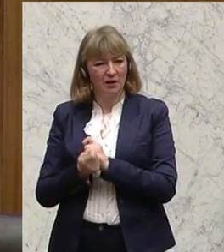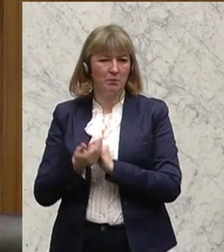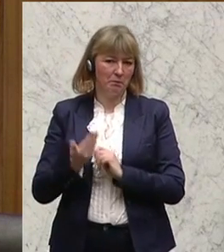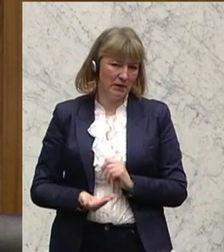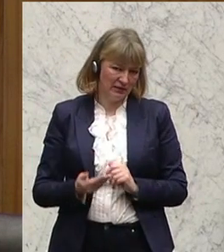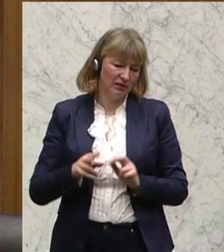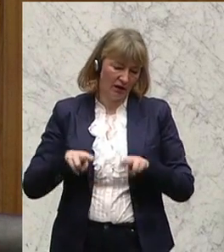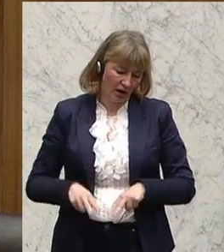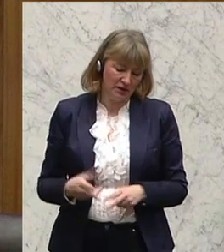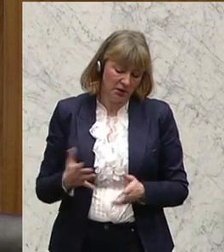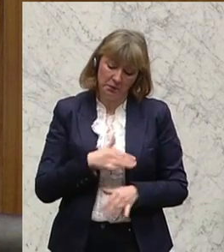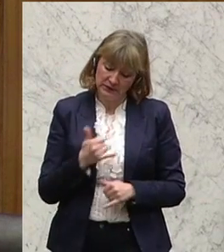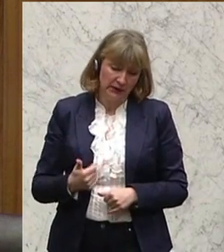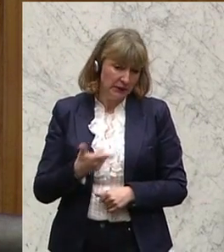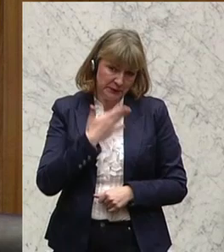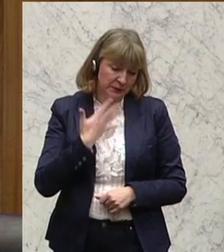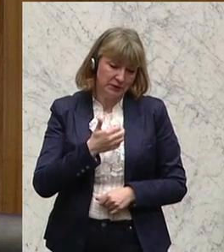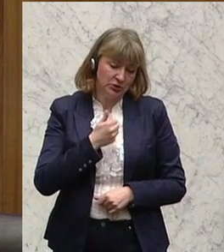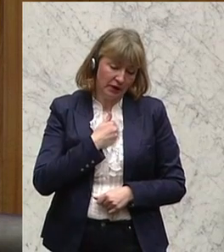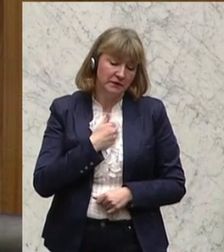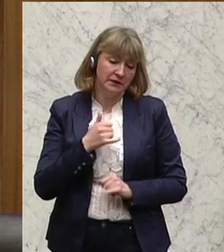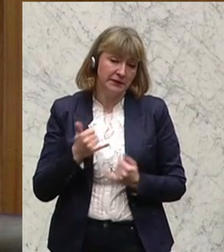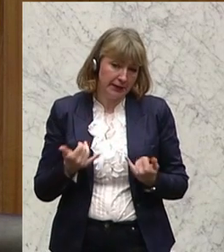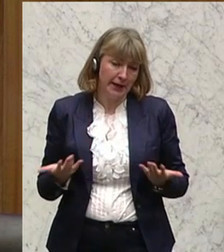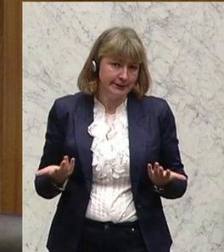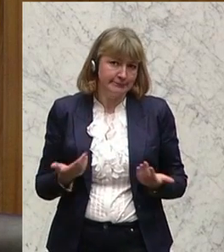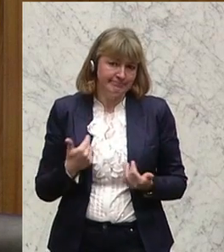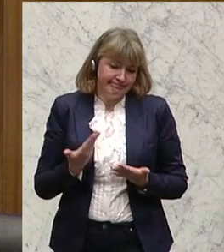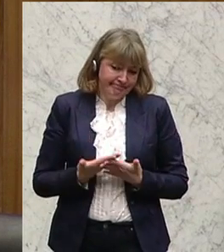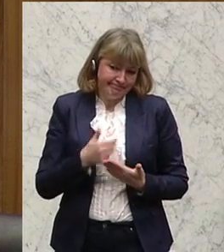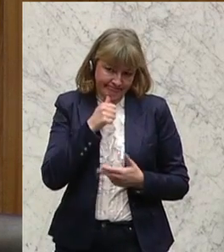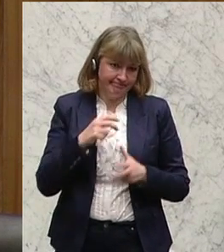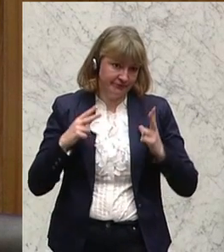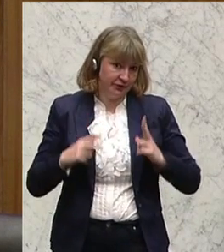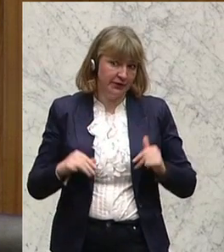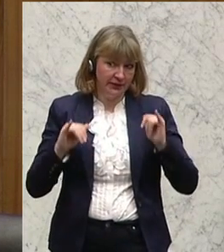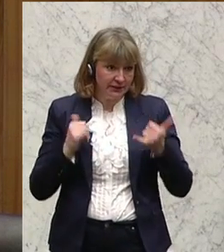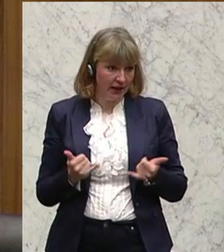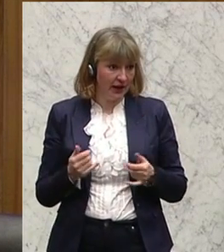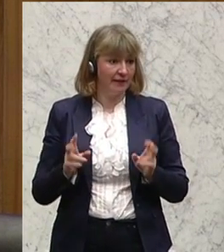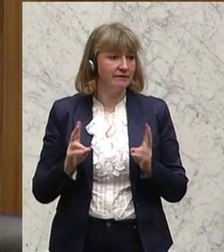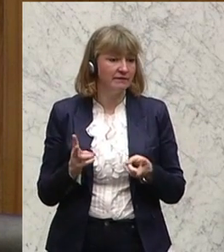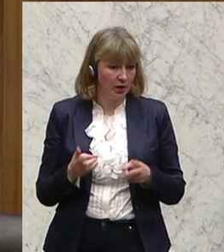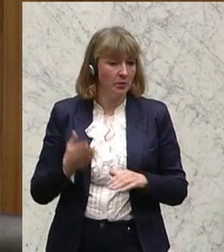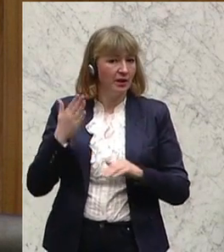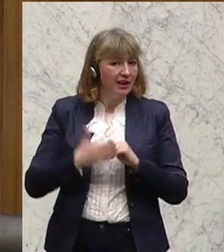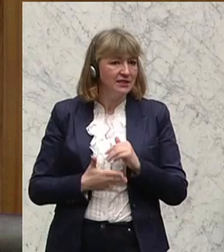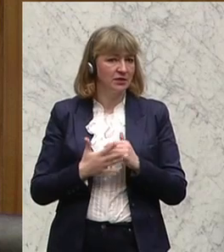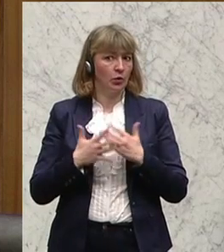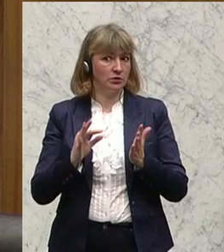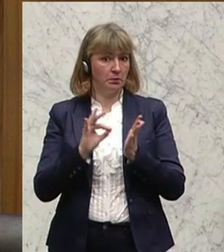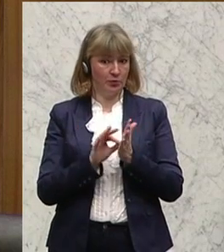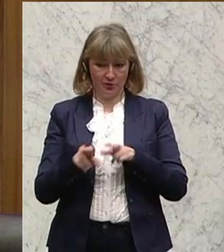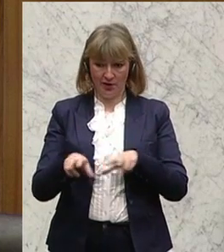Mietrechts. Und dass das bis jetzt nicht gelungen ist, das ist auch für mich unbefriedigend, und zwar schon allein deshalb, weil das der letzte größere Punkt ist